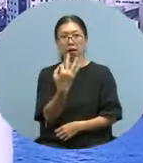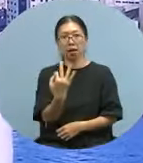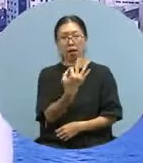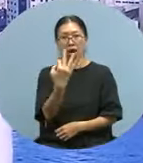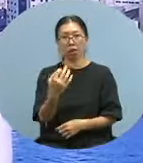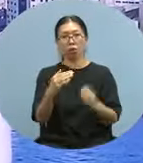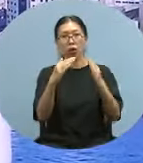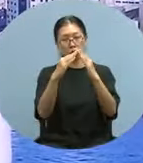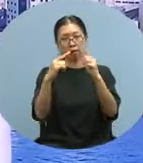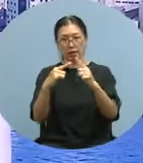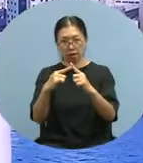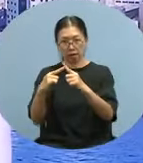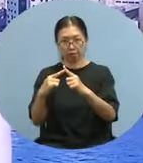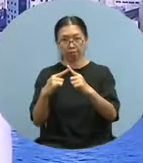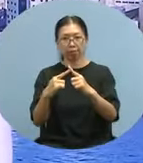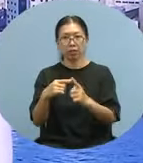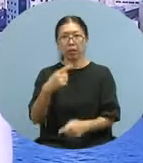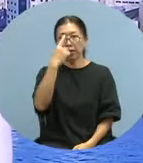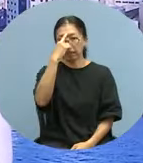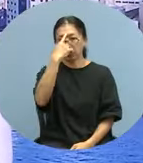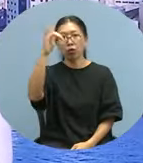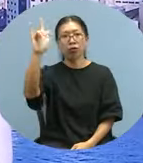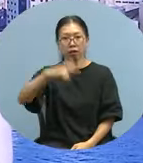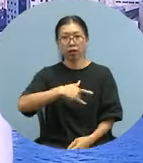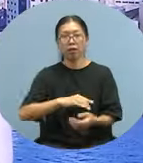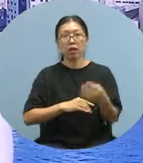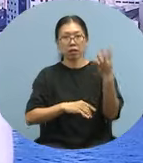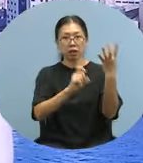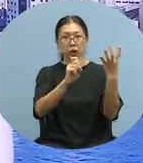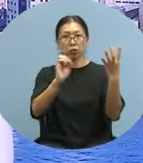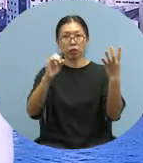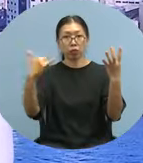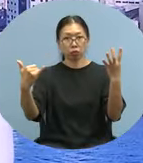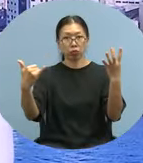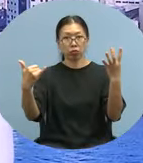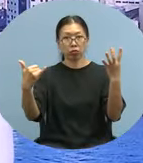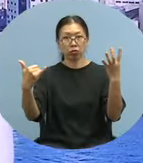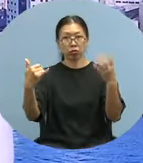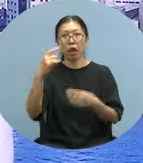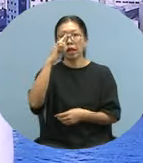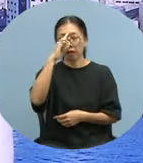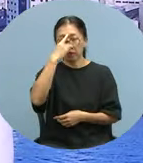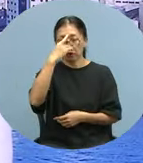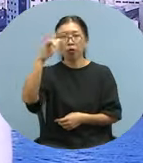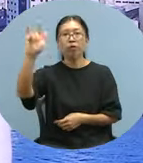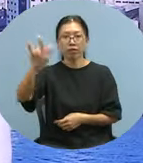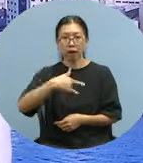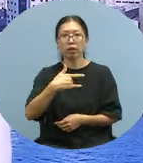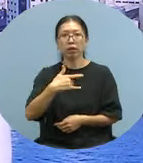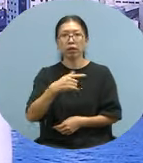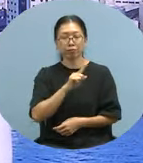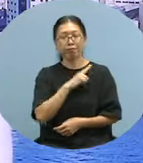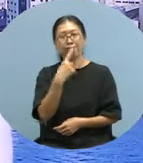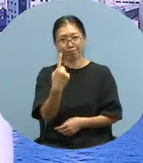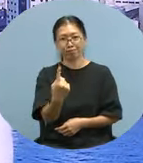咁呢三位都係一個家庭嘅，咁都係印度翻嚟嘅。4906就係都係印度翻嚟，不過